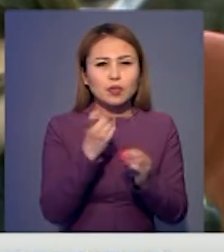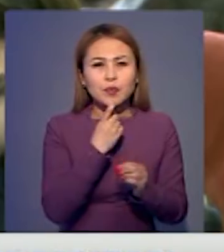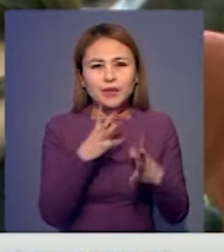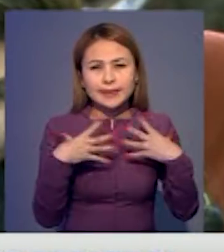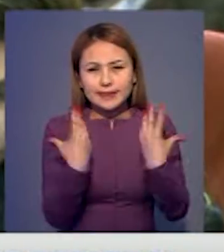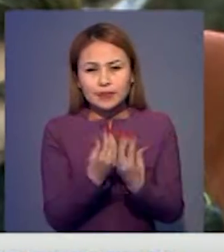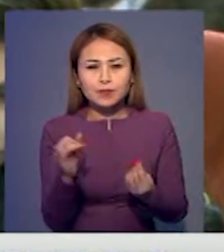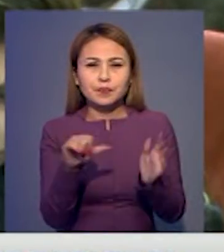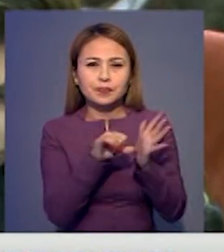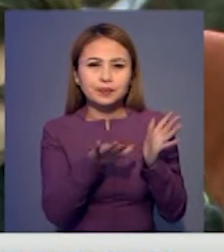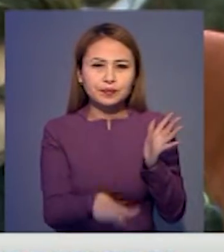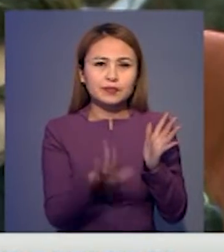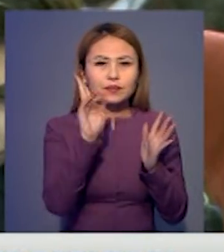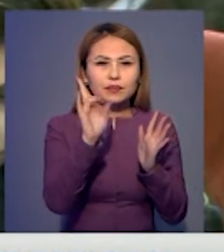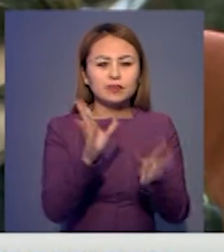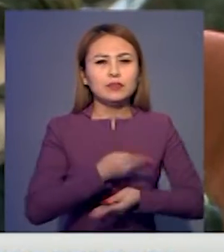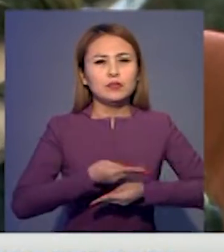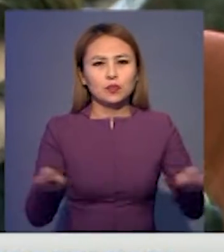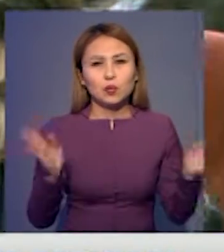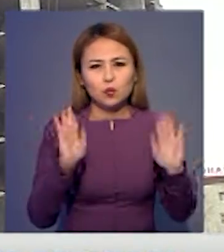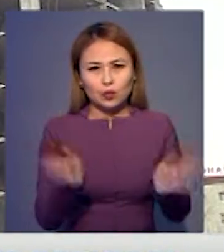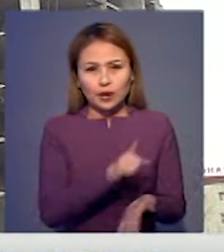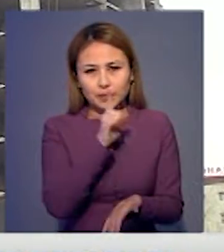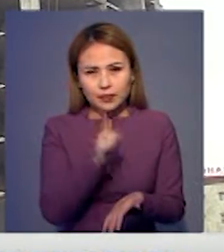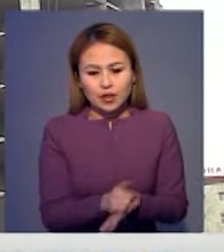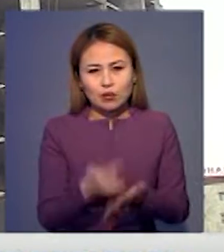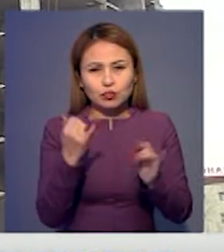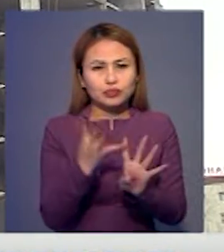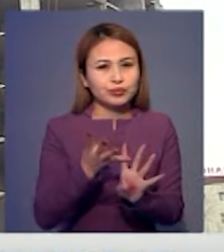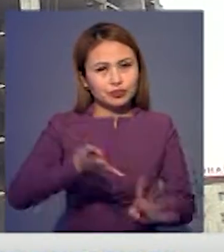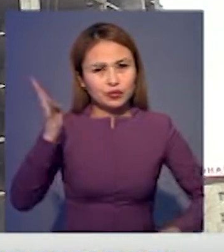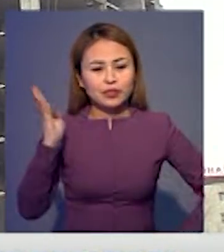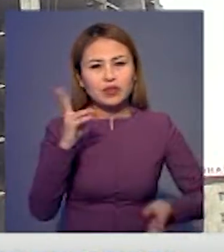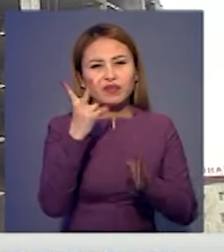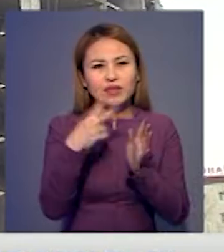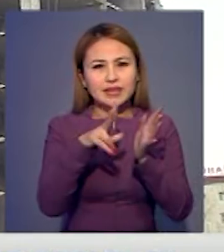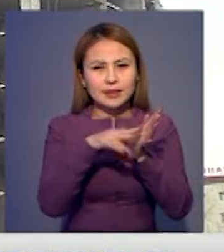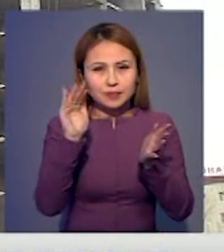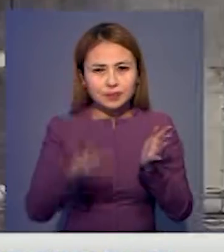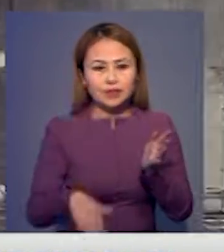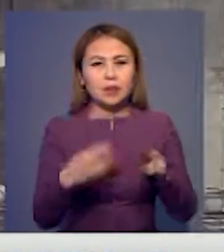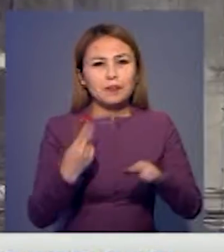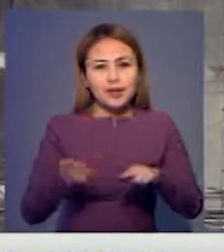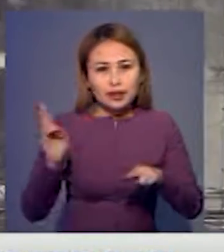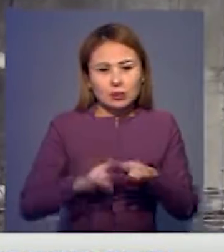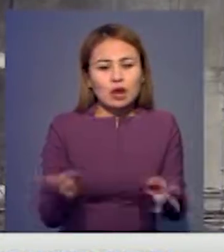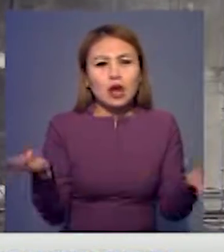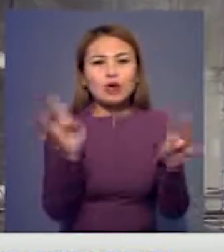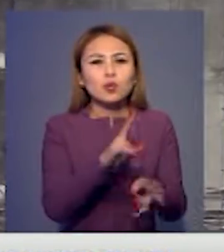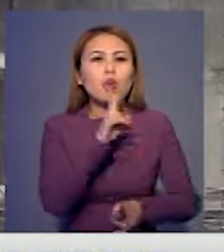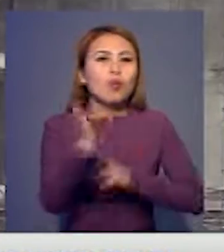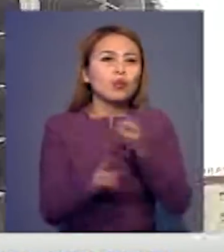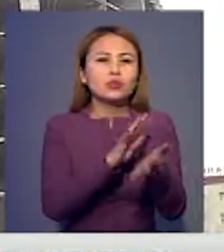төмен азаматтар үшін 6000 пәтер берілуі тиіс. Жалпы кезекте тұрғандардың саны 28 000 болғандықтан,